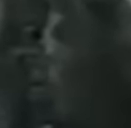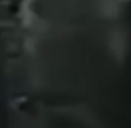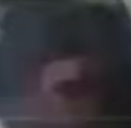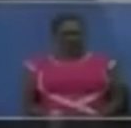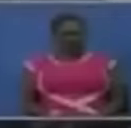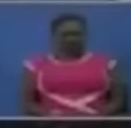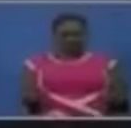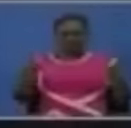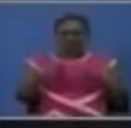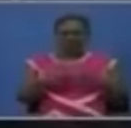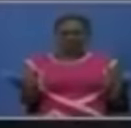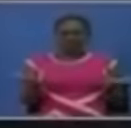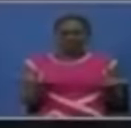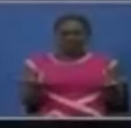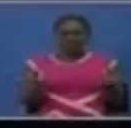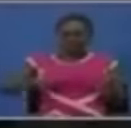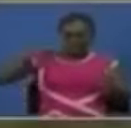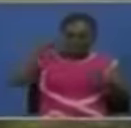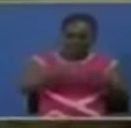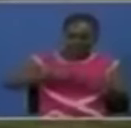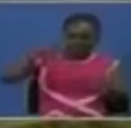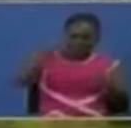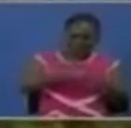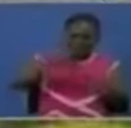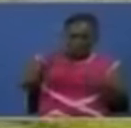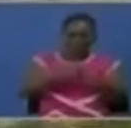Mirindimo leo inaanza na dua la wanaharakati,